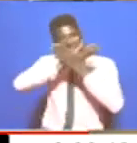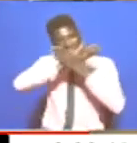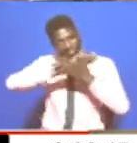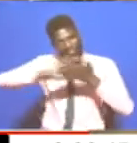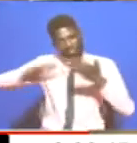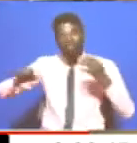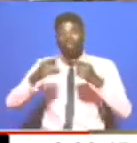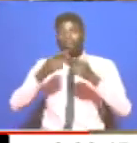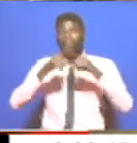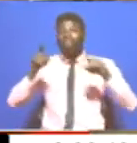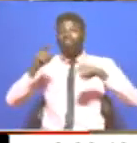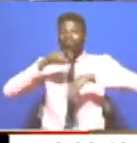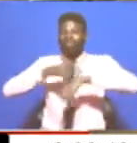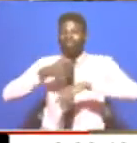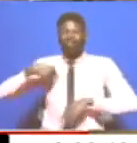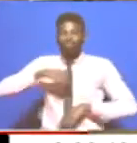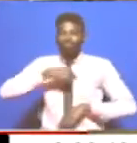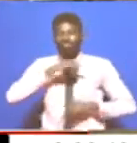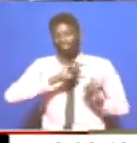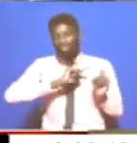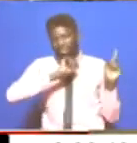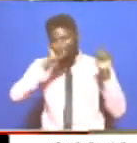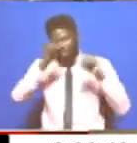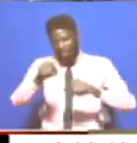Lakini tunapokuja hapa kuombea hawa wazee,